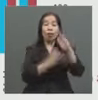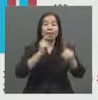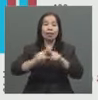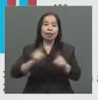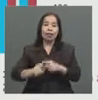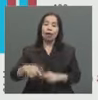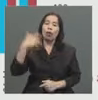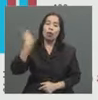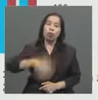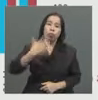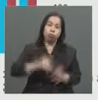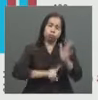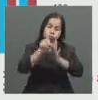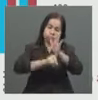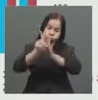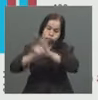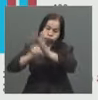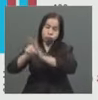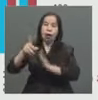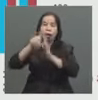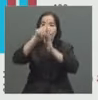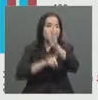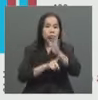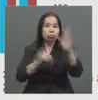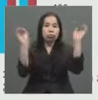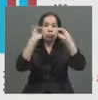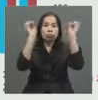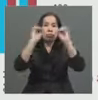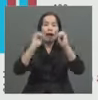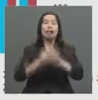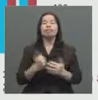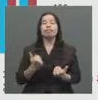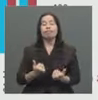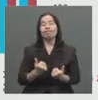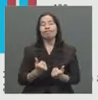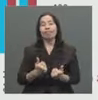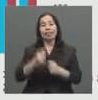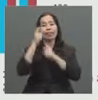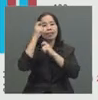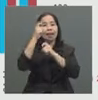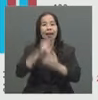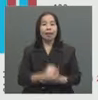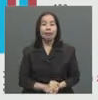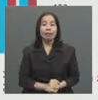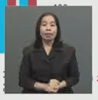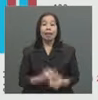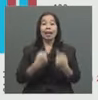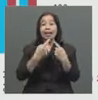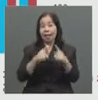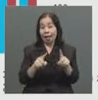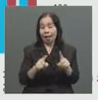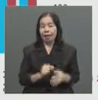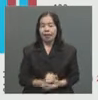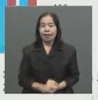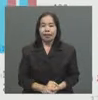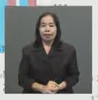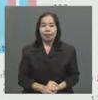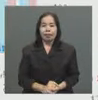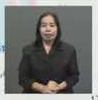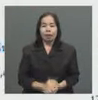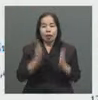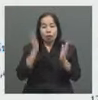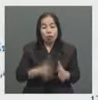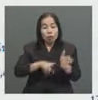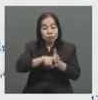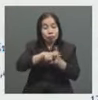เยอะอยู่ด้วยนะครับก็ยังต้องเฝ้าระวังอยู่ไปดูการกระจายตัวของผู้ที่